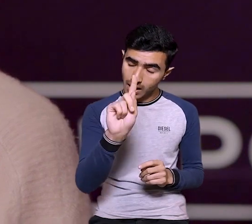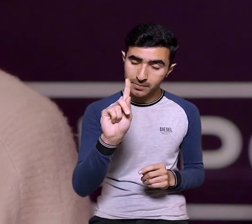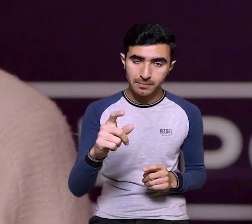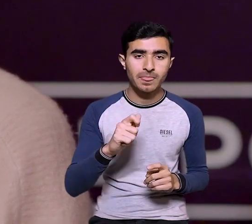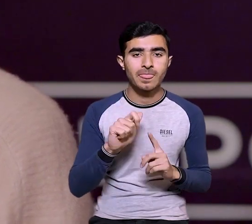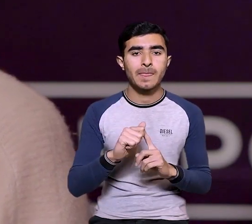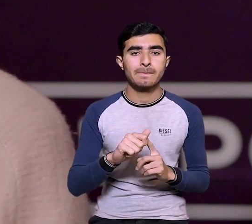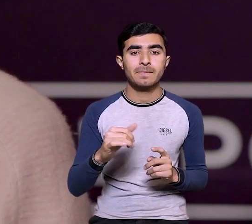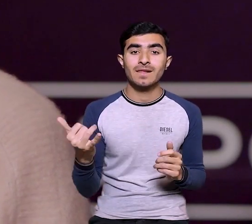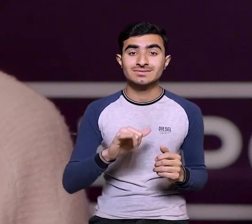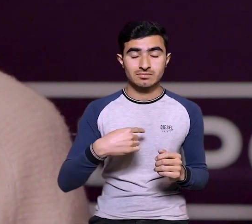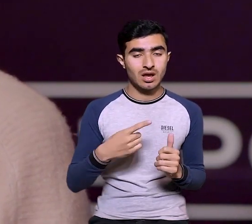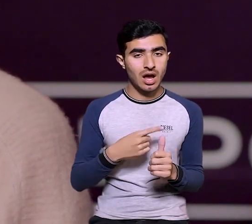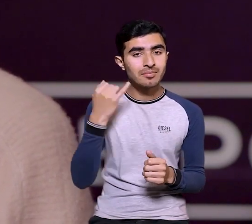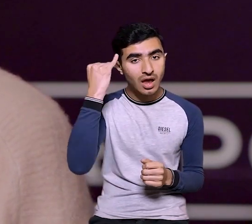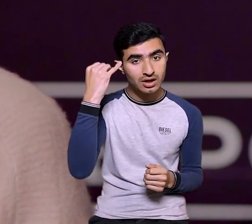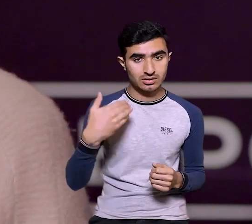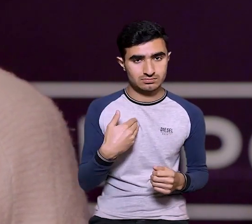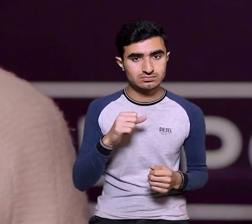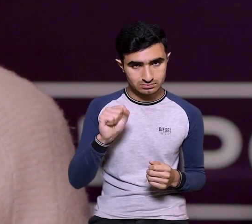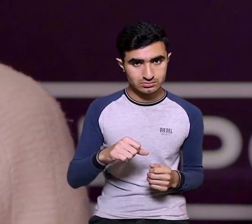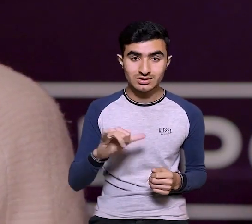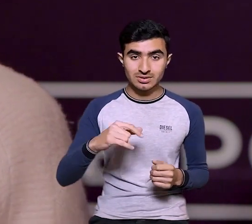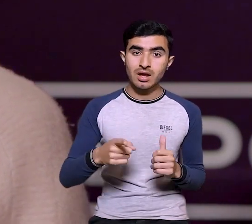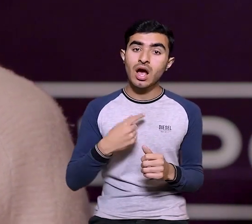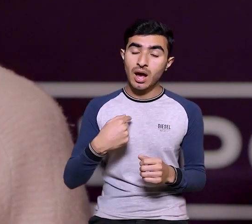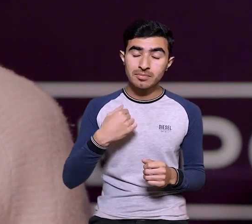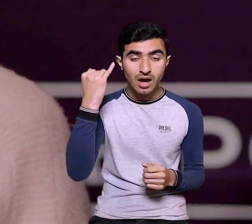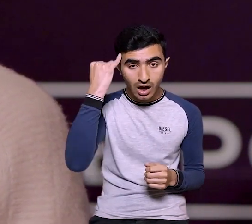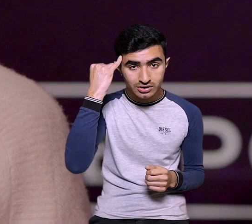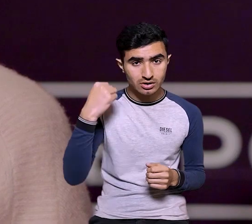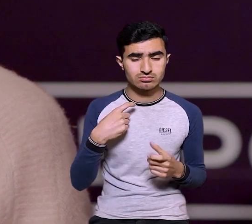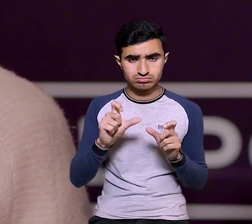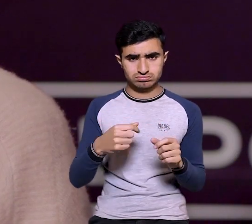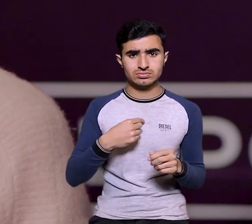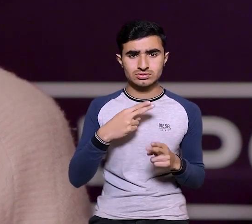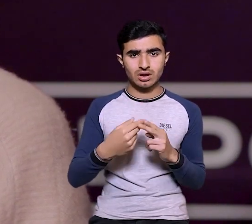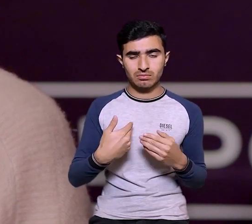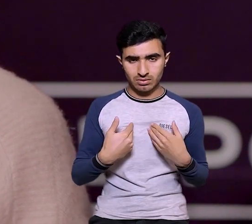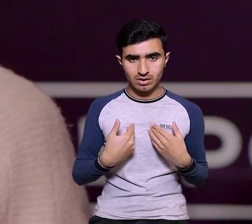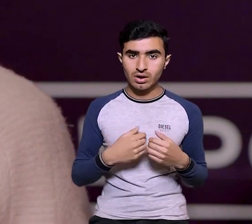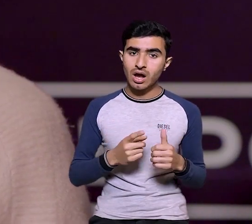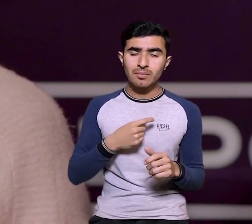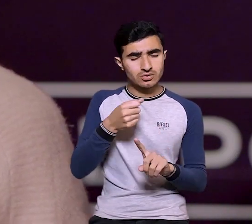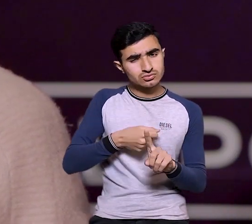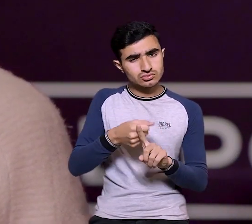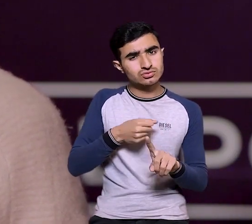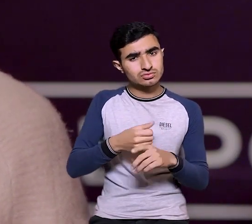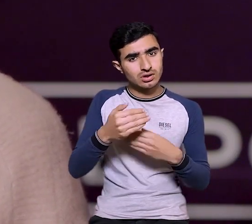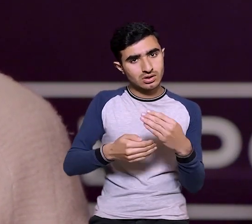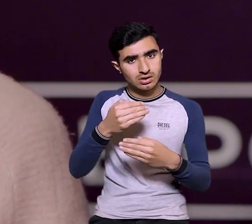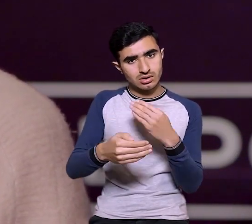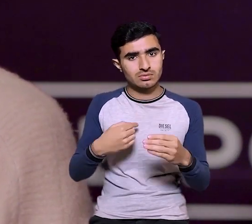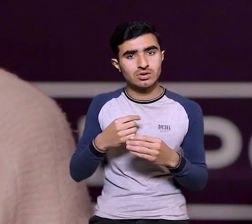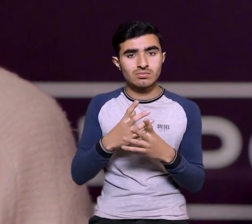आइडेंटिटी. दिस इज़ माई आइडिया. तो मैं अभी भी अपनी आइडेंटिटी के लिए, अल्लाह ने इतना मुझे नाम दिया है, लेकिन आई स्टिल वर्क फॉर माई